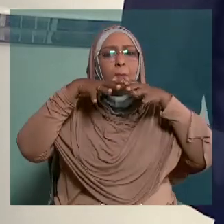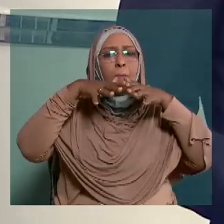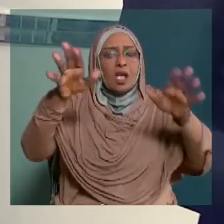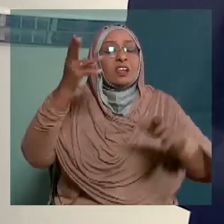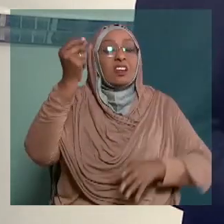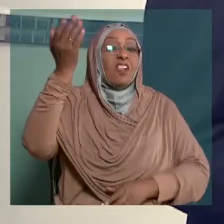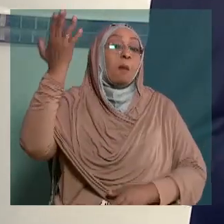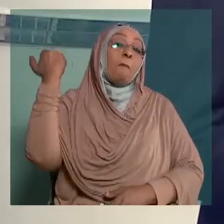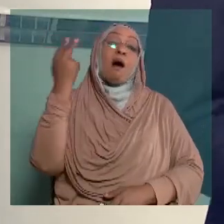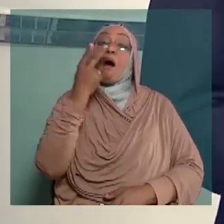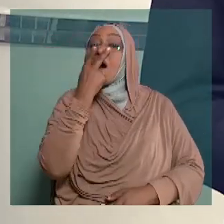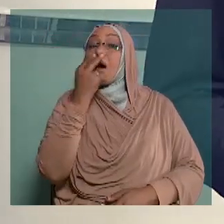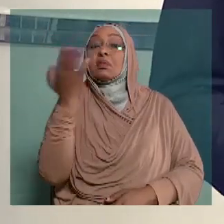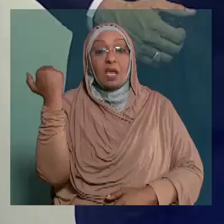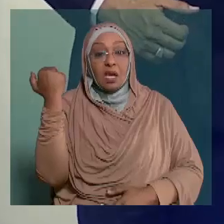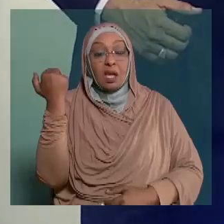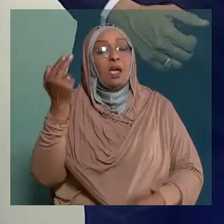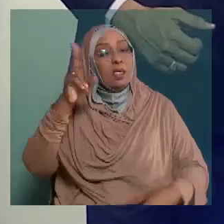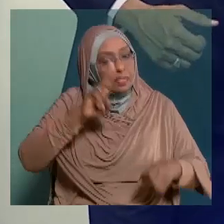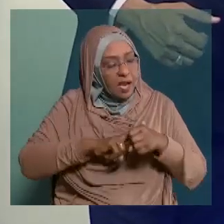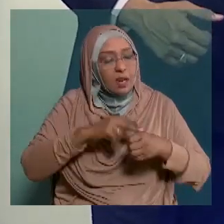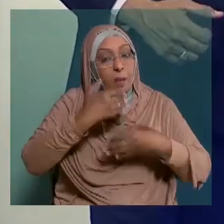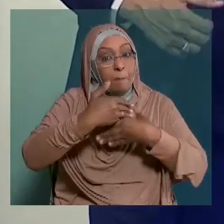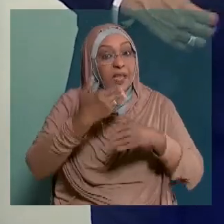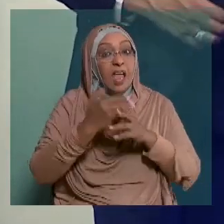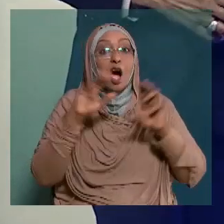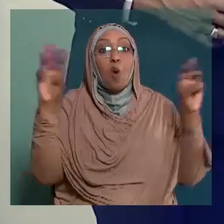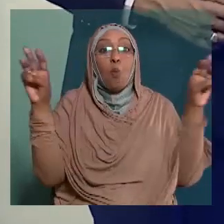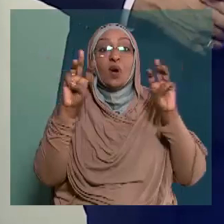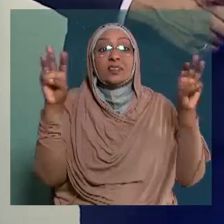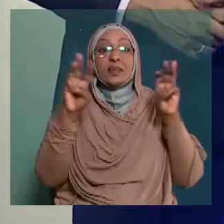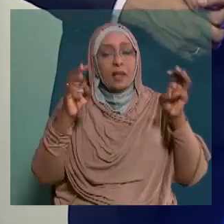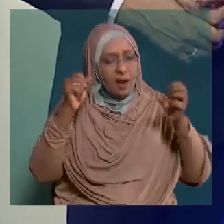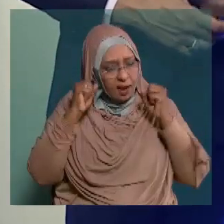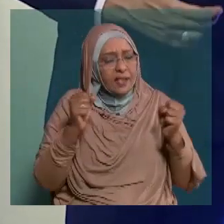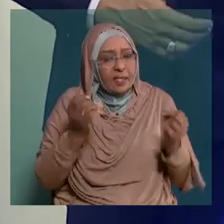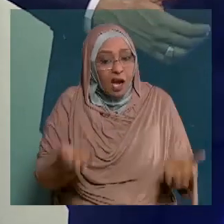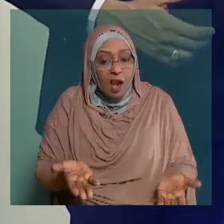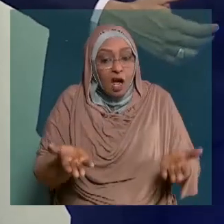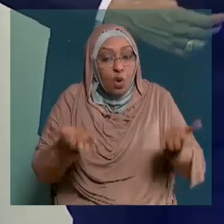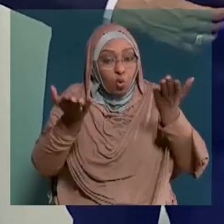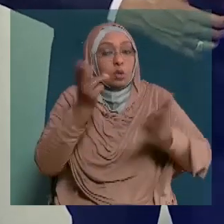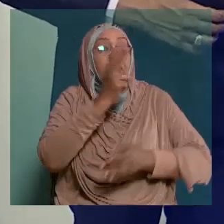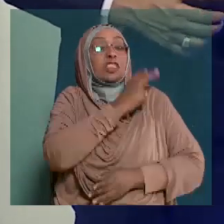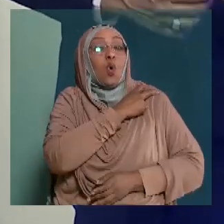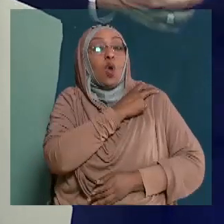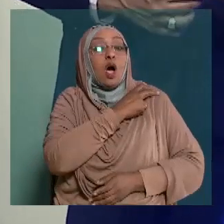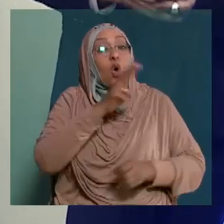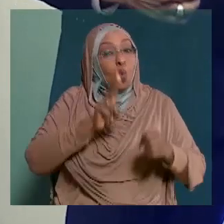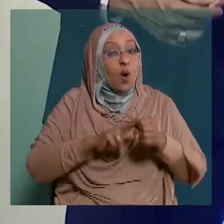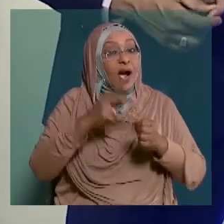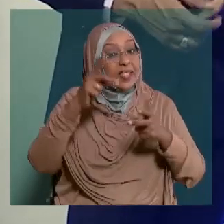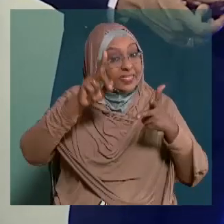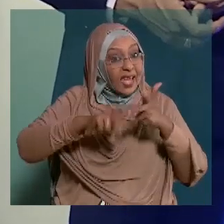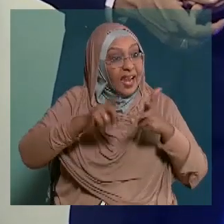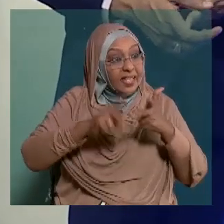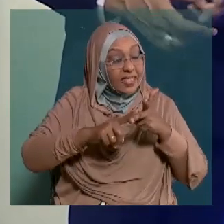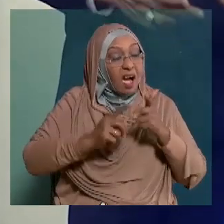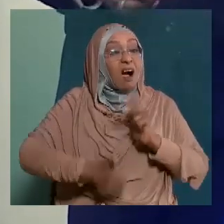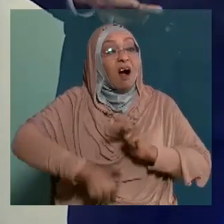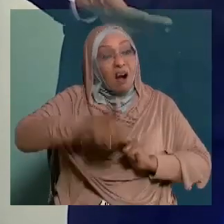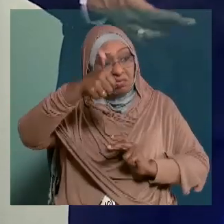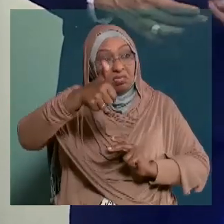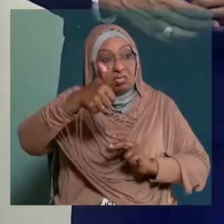الماضي. ثانياً، بناء المؤسسات القادرة على النهوض بالدولة. وثالثاً، باستخدام أفضل